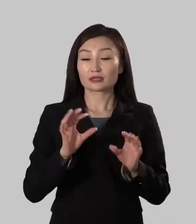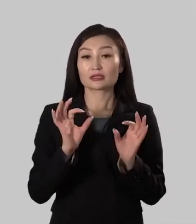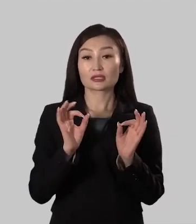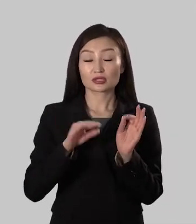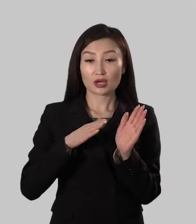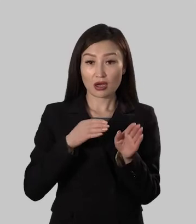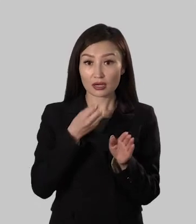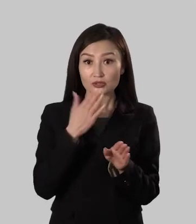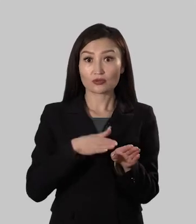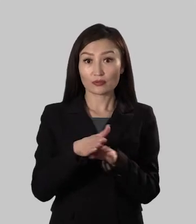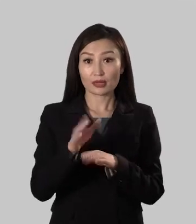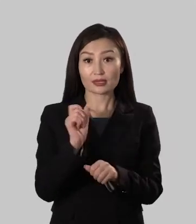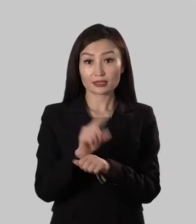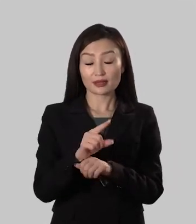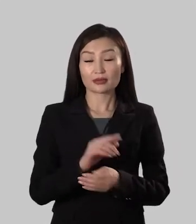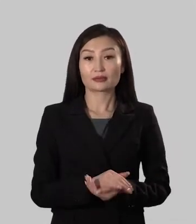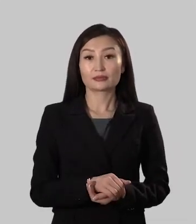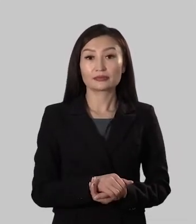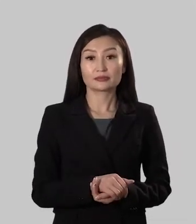с заданием.